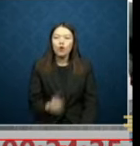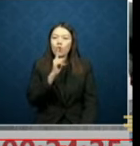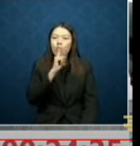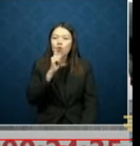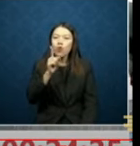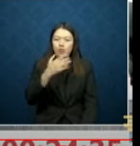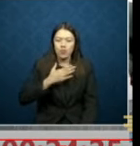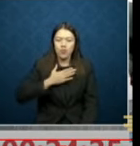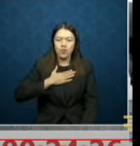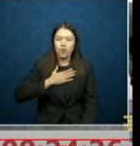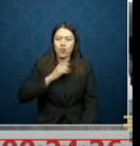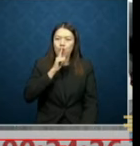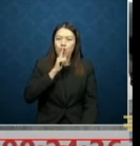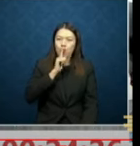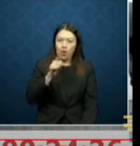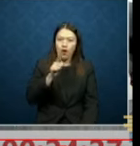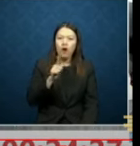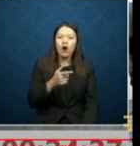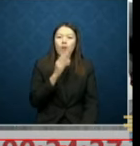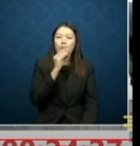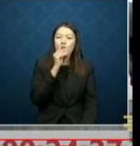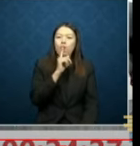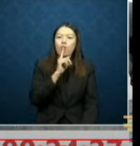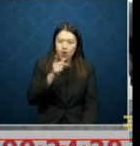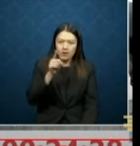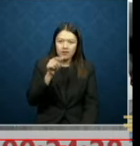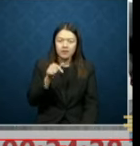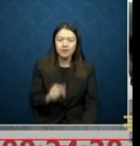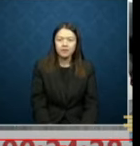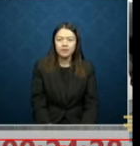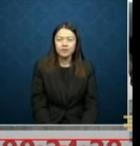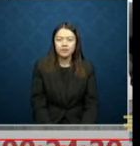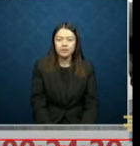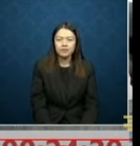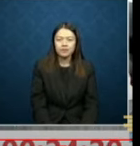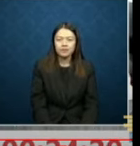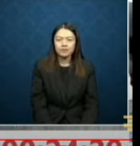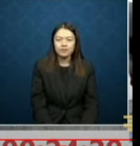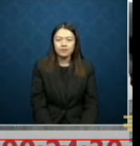าวหาของผมเป็นการกล่าวหาด้วยวาจานะครับกล่าวหาด้วยว